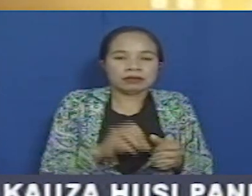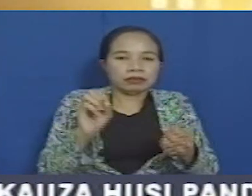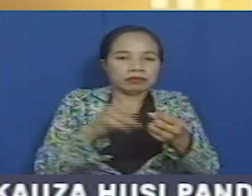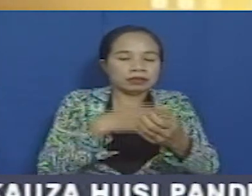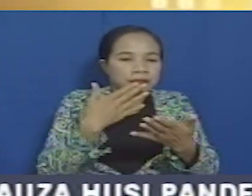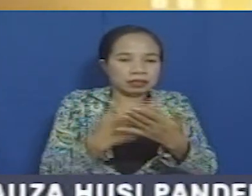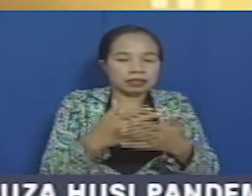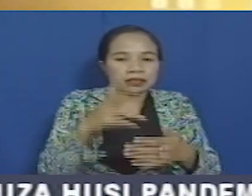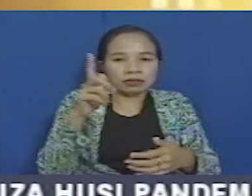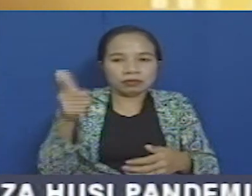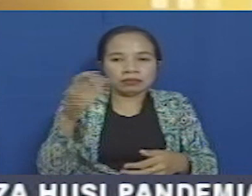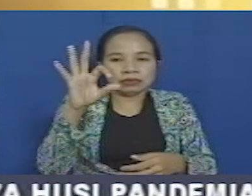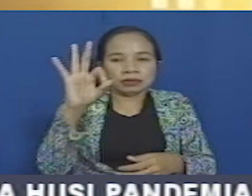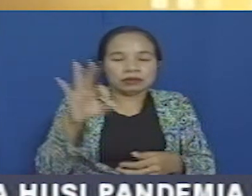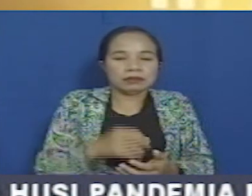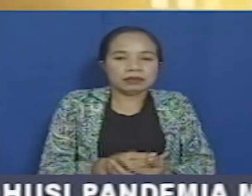recuperado na indrua nulo recensia.